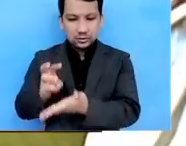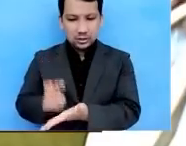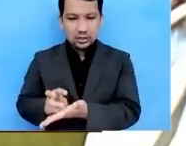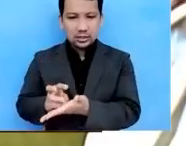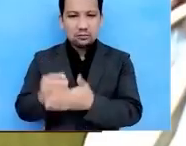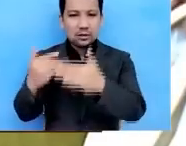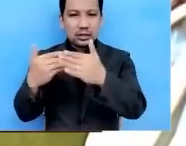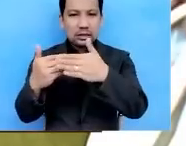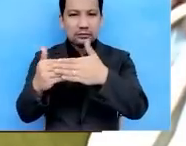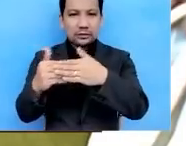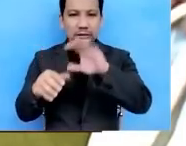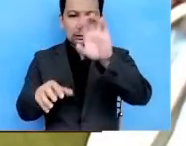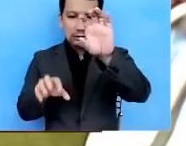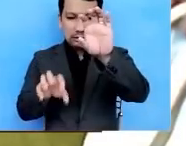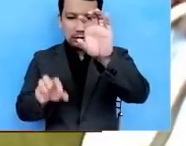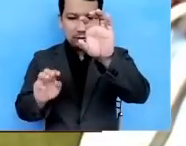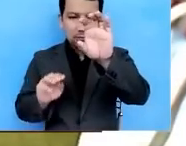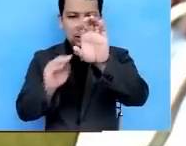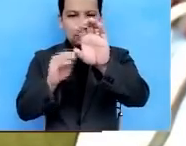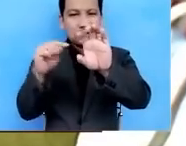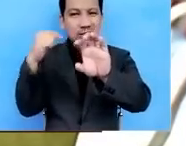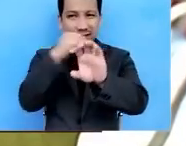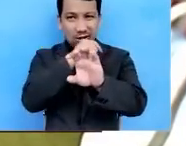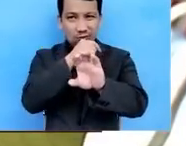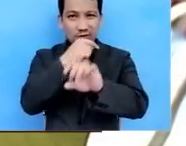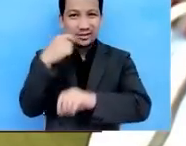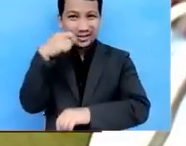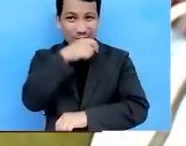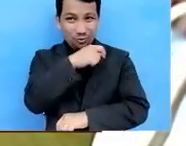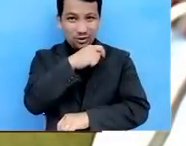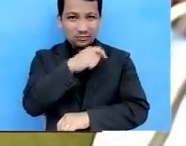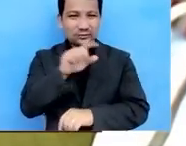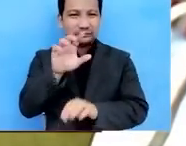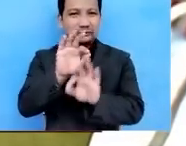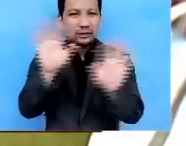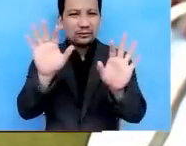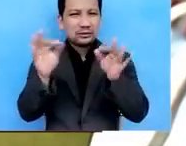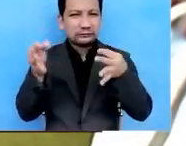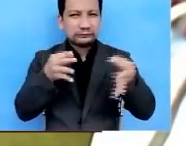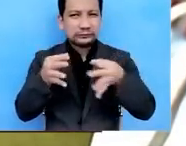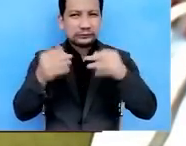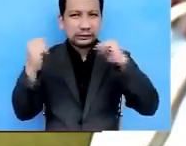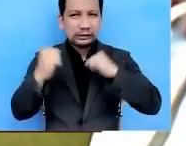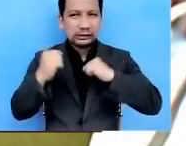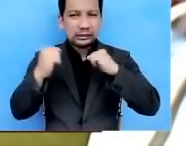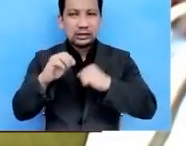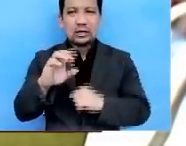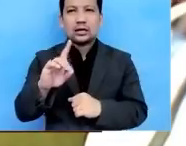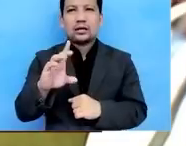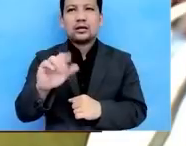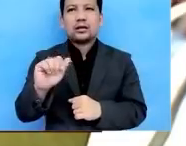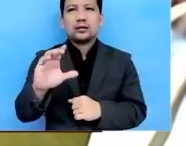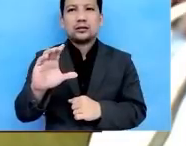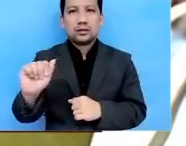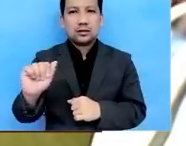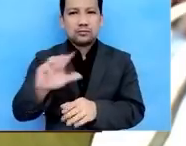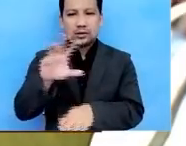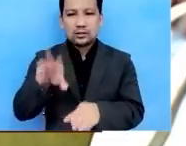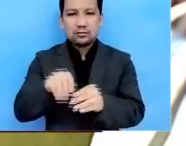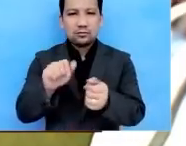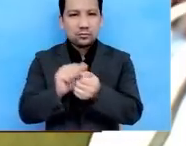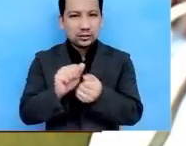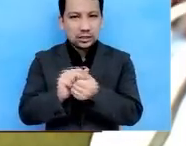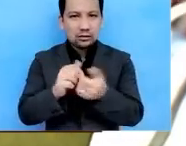Ipinunto rin ni Senator Aimee Marcos na dapat linawin ang terms of agreements ng EDCA para hindi madamay ang Pilipinas